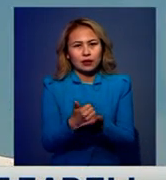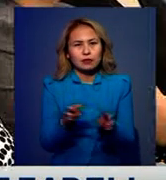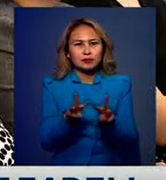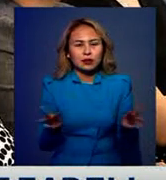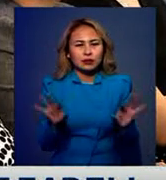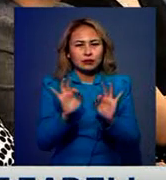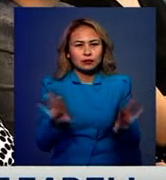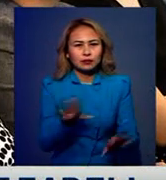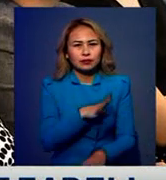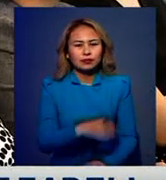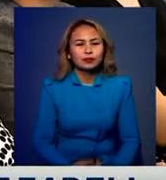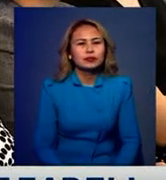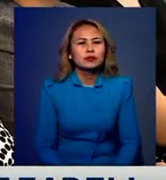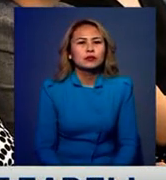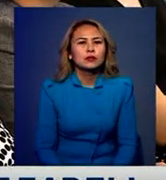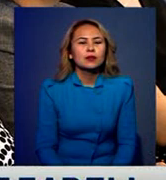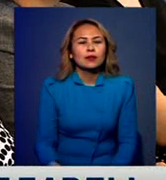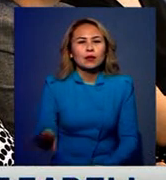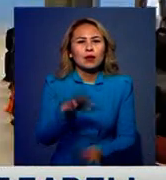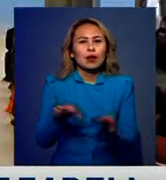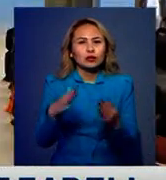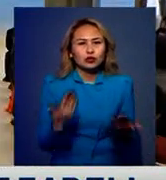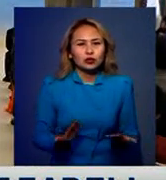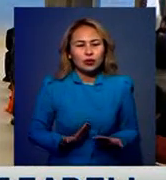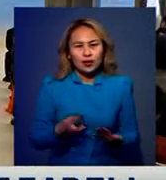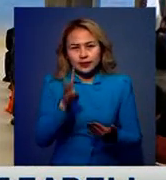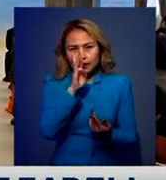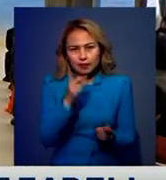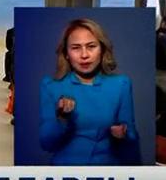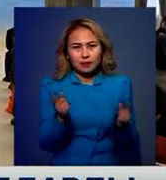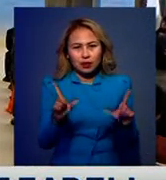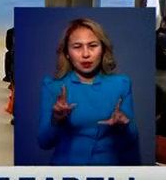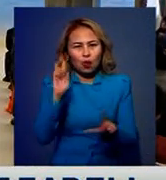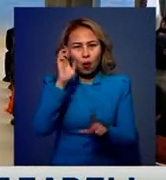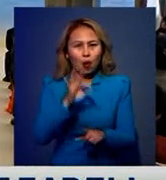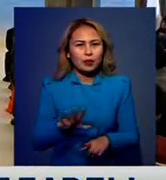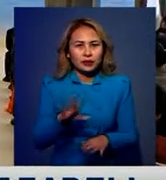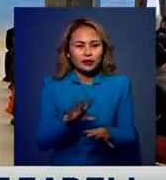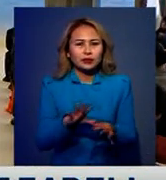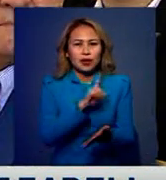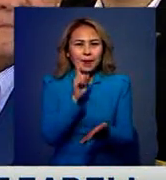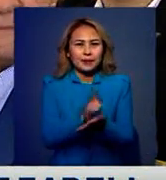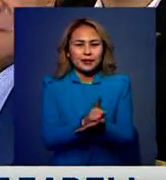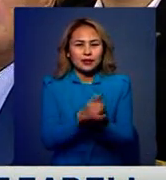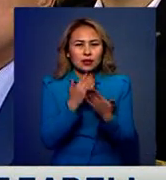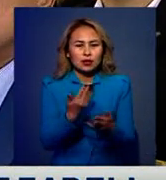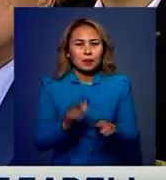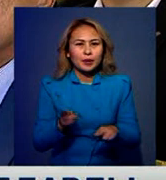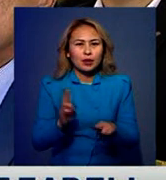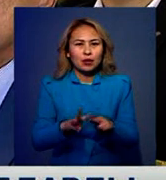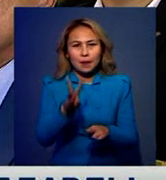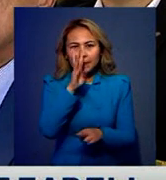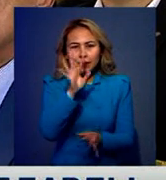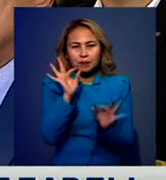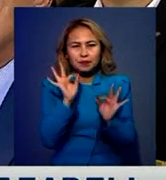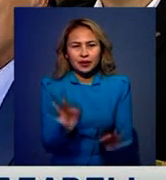жүктеді. Аймақтағы азаматтардың жалақысын өсіру үкімет пен облыс әкімінің басты міндеті. Лайықты жалақы